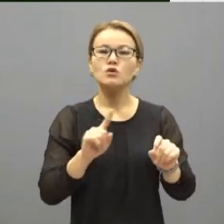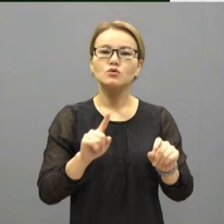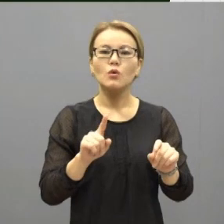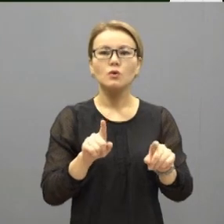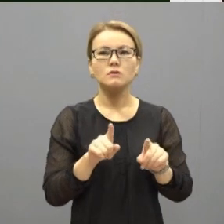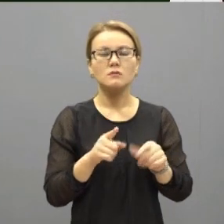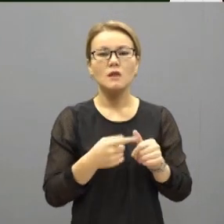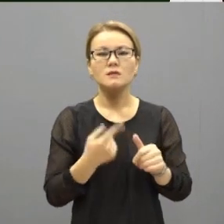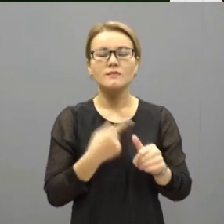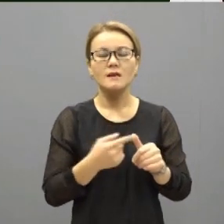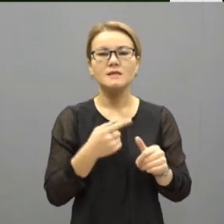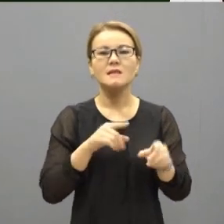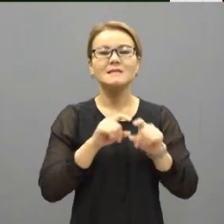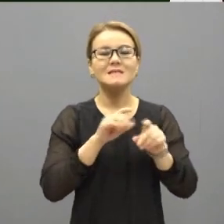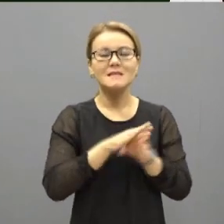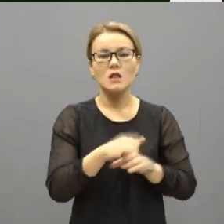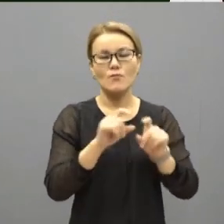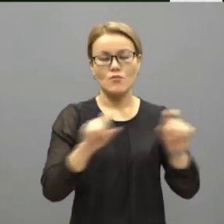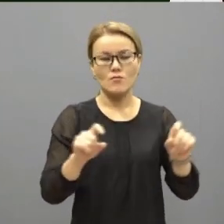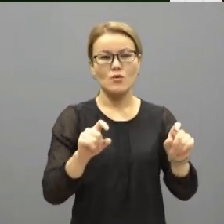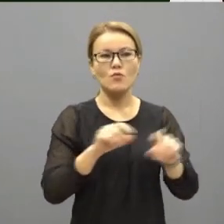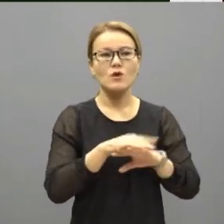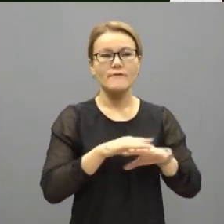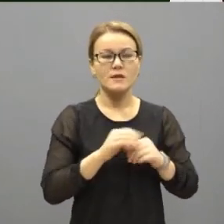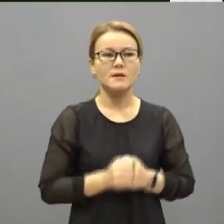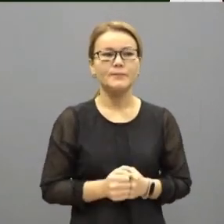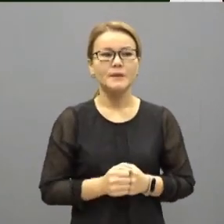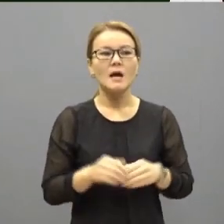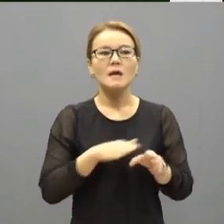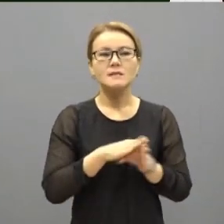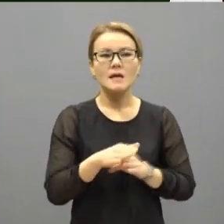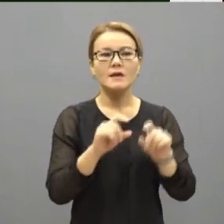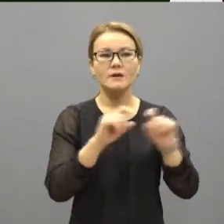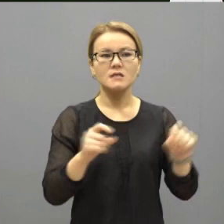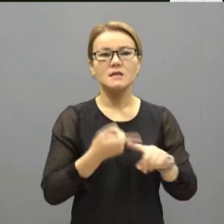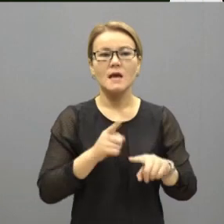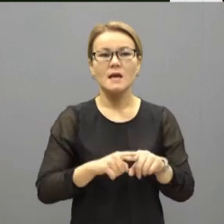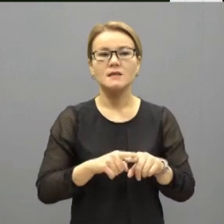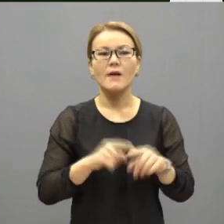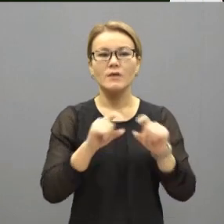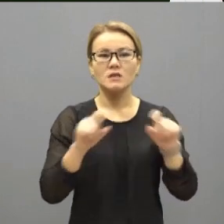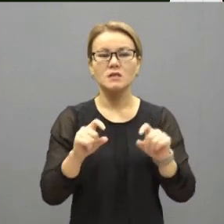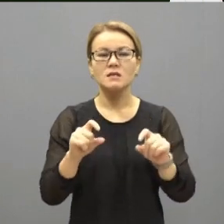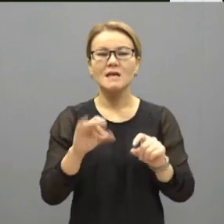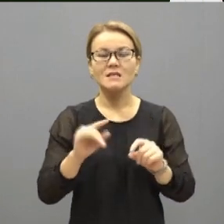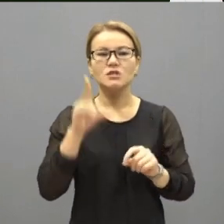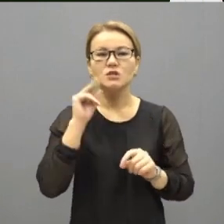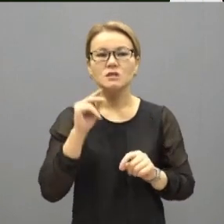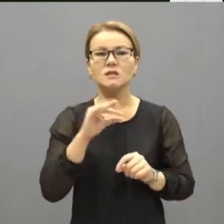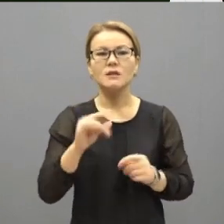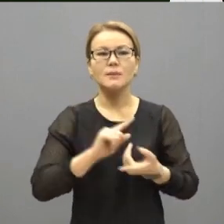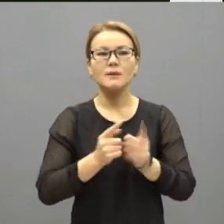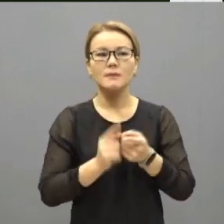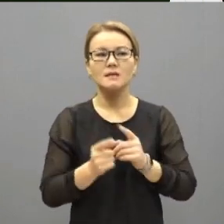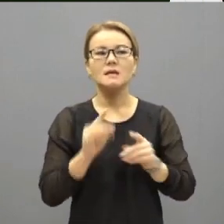целым уравнением. Целое выражение – это выражение из чисел и переменных, составленное при